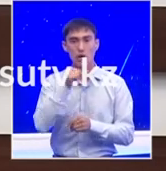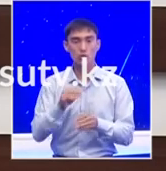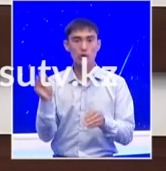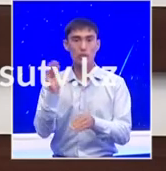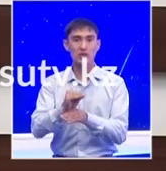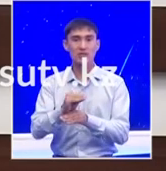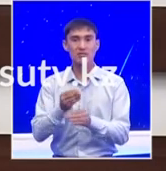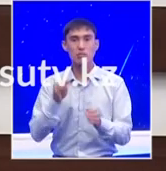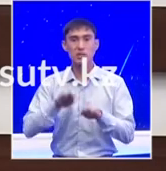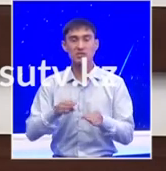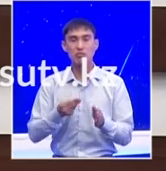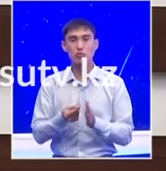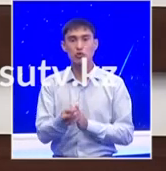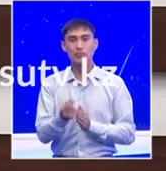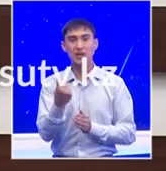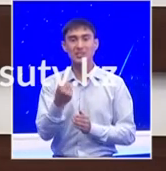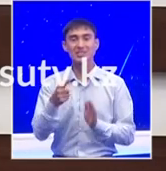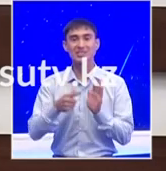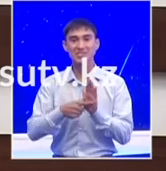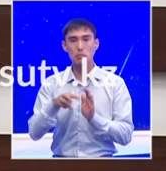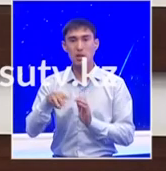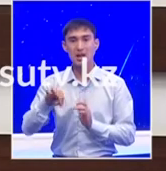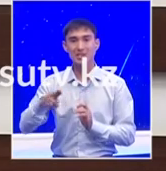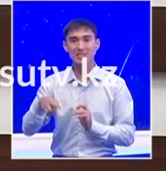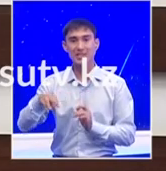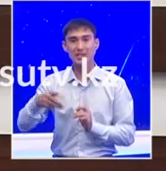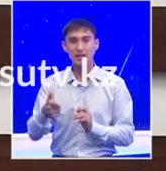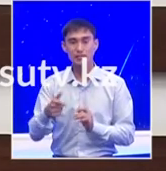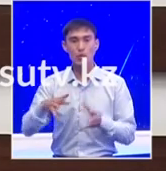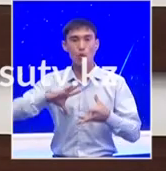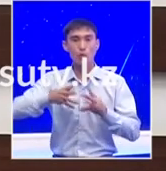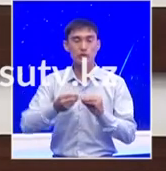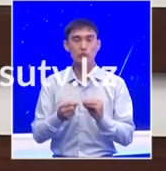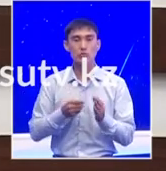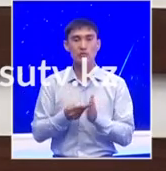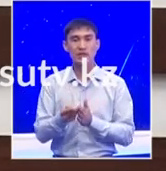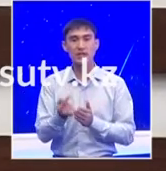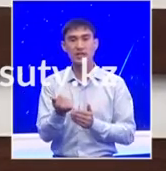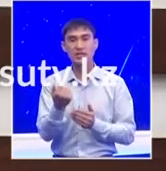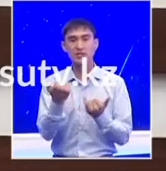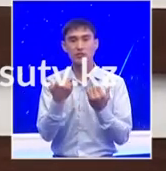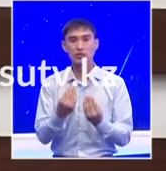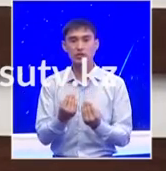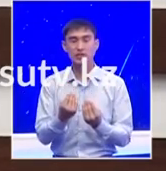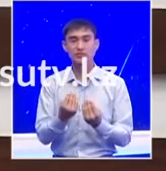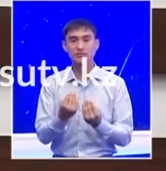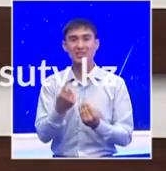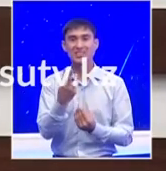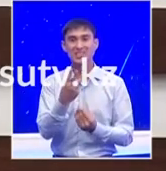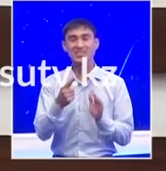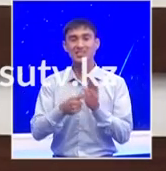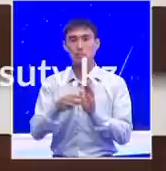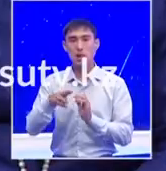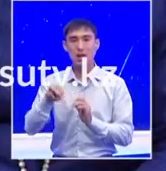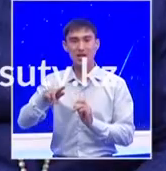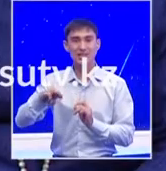дополнительно из местного бюджета выделено 1,7 миллиарда тенге. Общая сумма выделенных денег на сегодня составляет 3,7